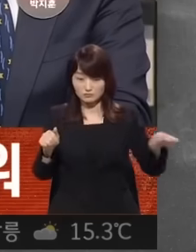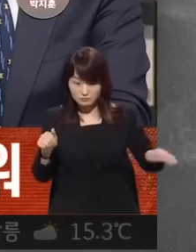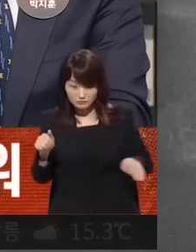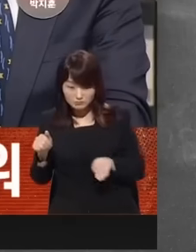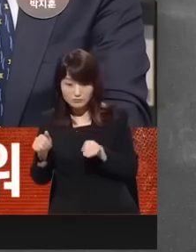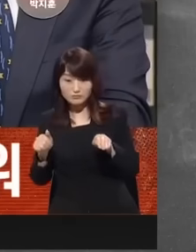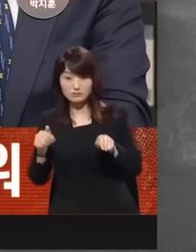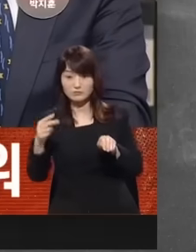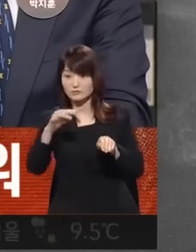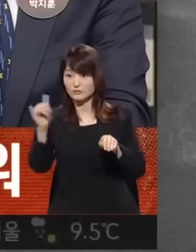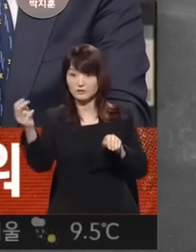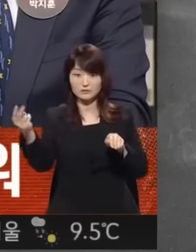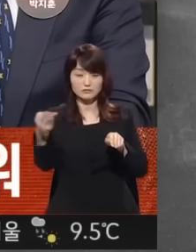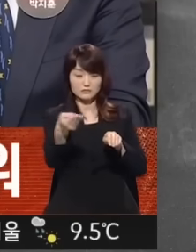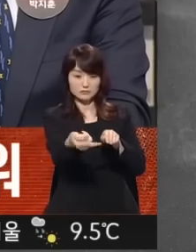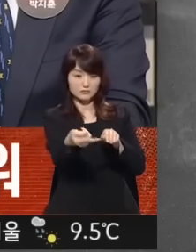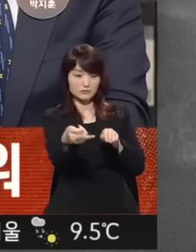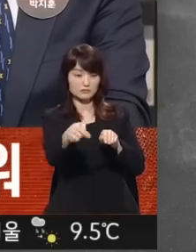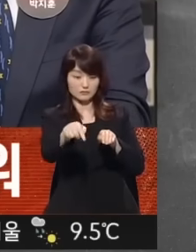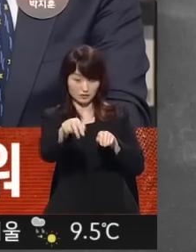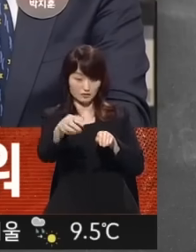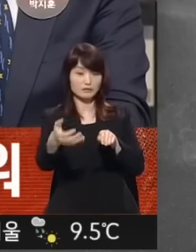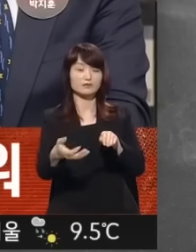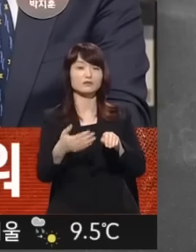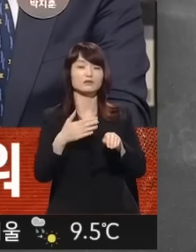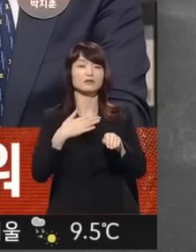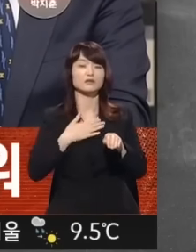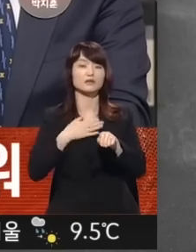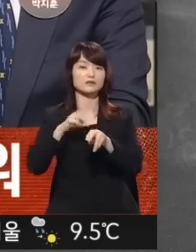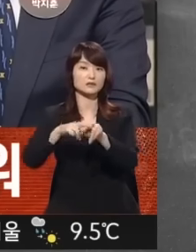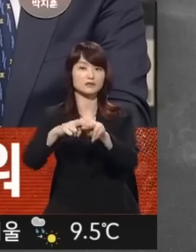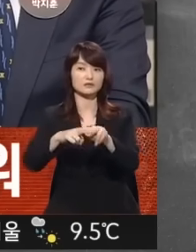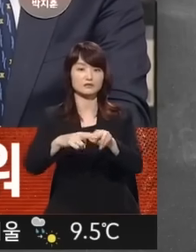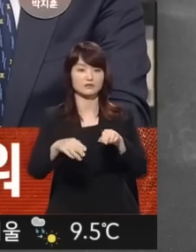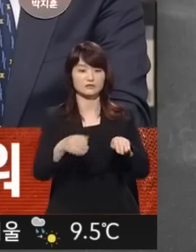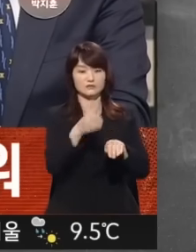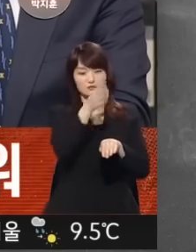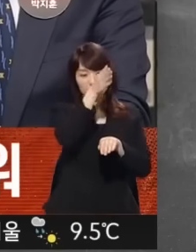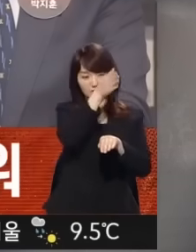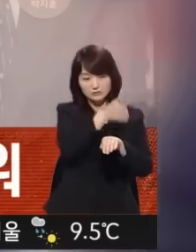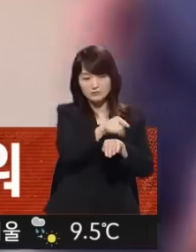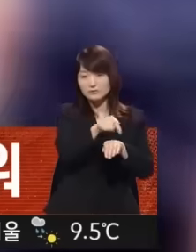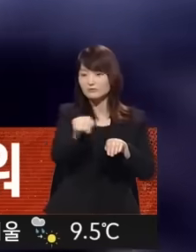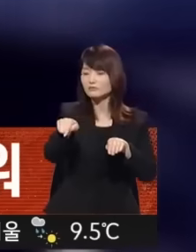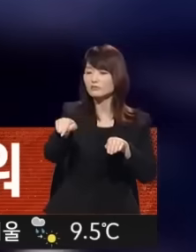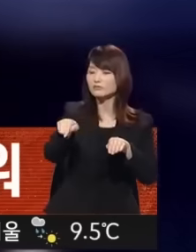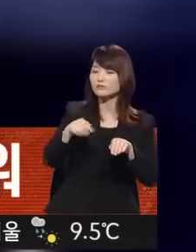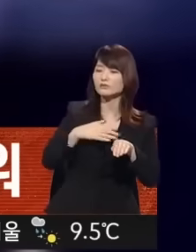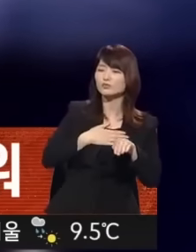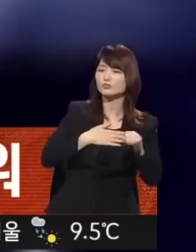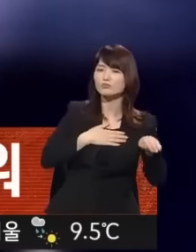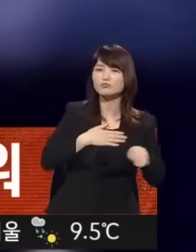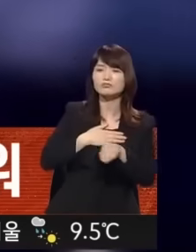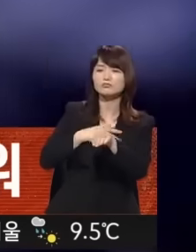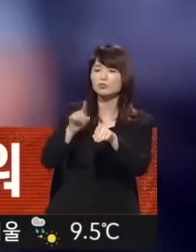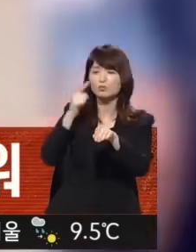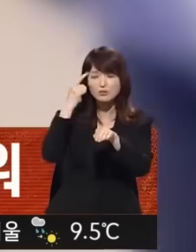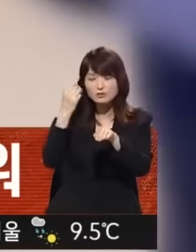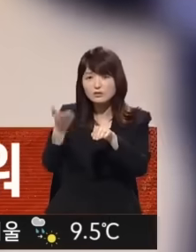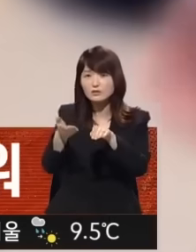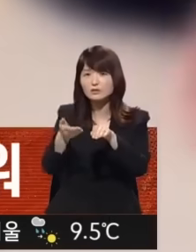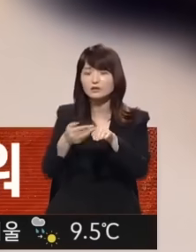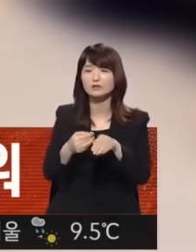사람이 먼저 딱 맡아서 여기 우리 자리에요 했어. 그래서 이제 차 문을 내리시고 아 지금 저 제 차 데려고 하는데 뭐 하시는 거예요?